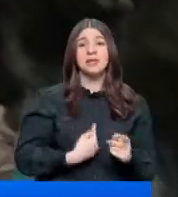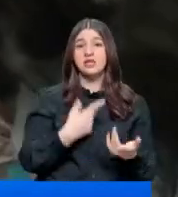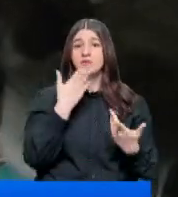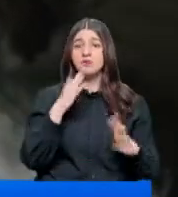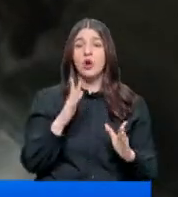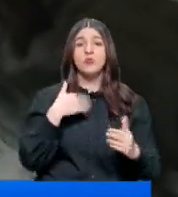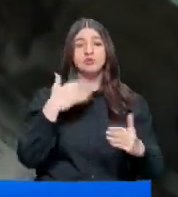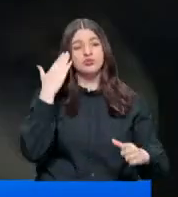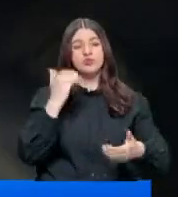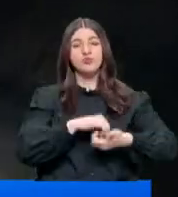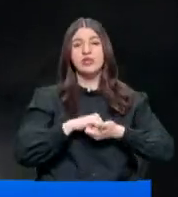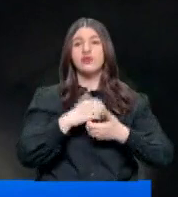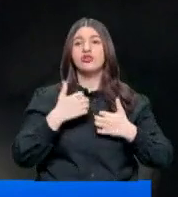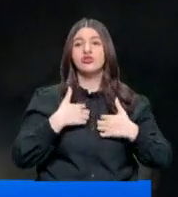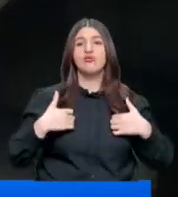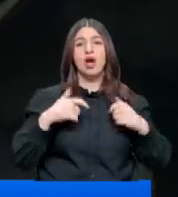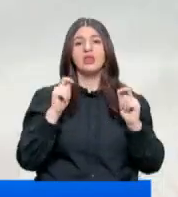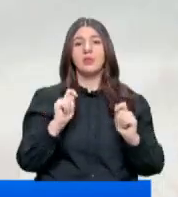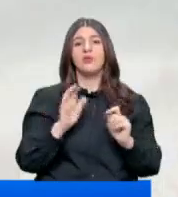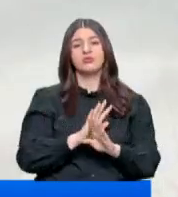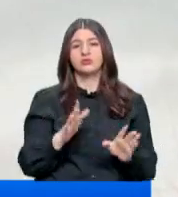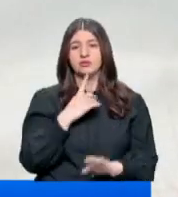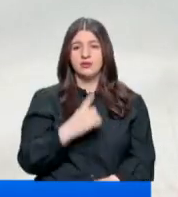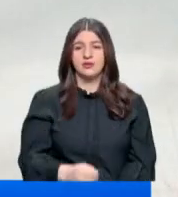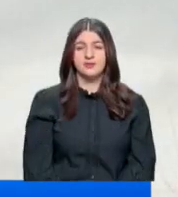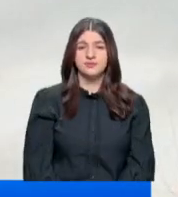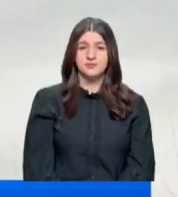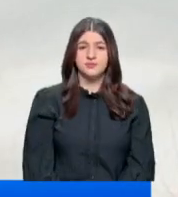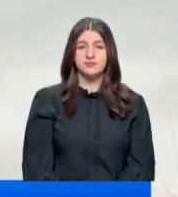yok, müttefiklerimizi güvence altına alıyoruz dedi.